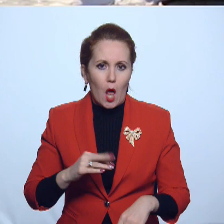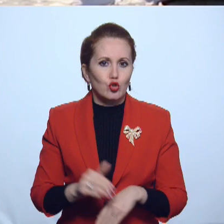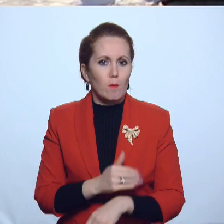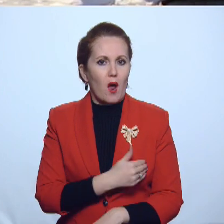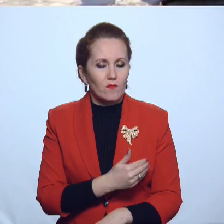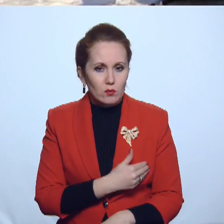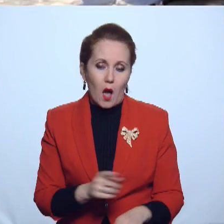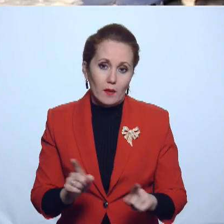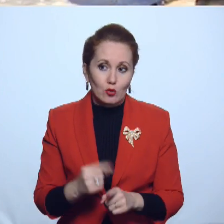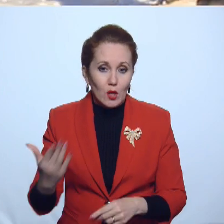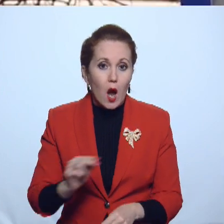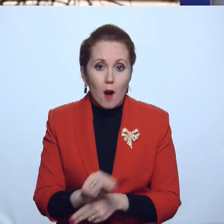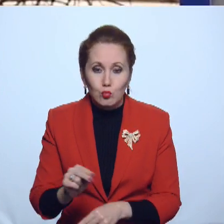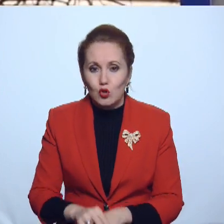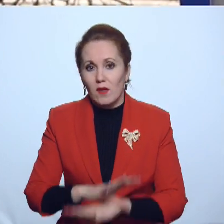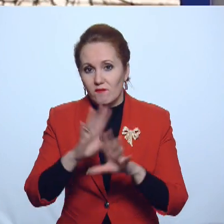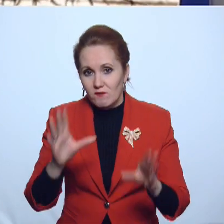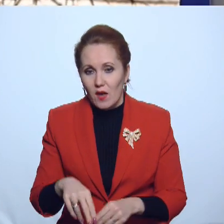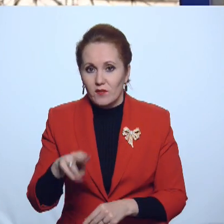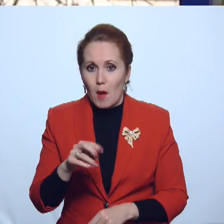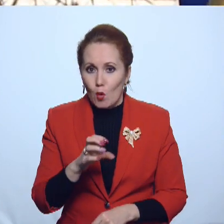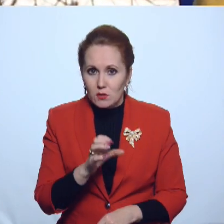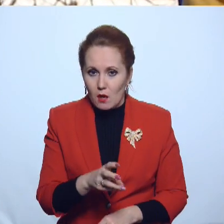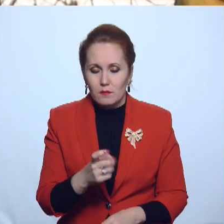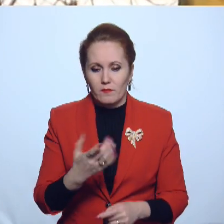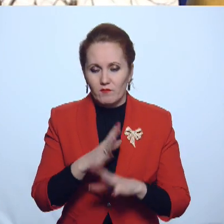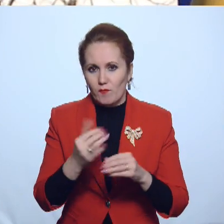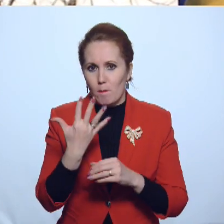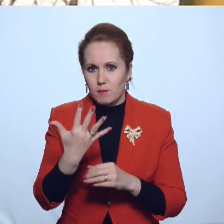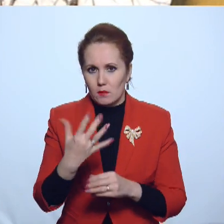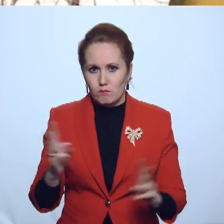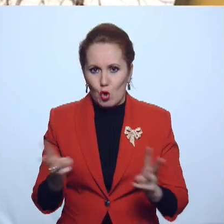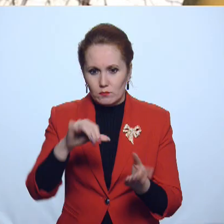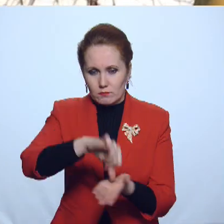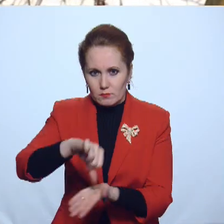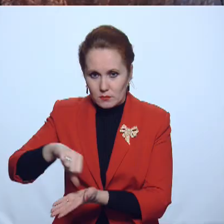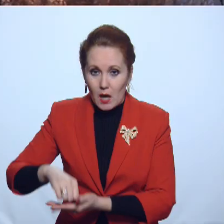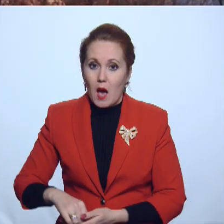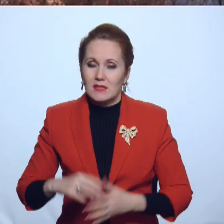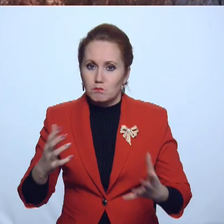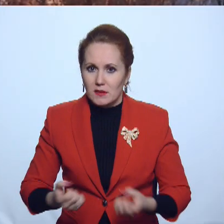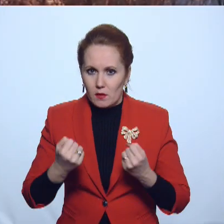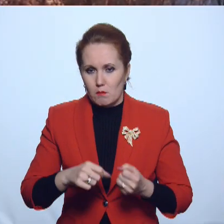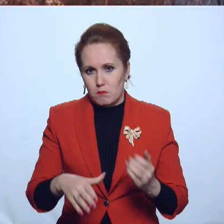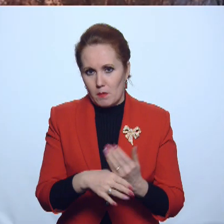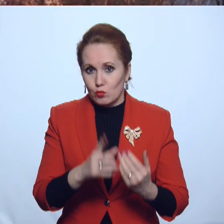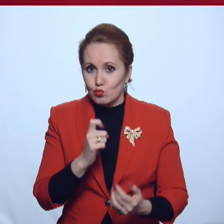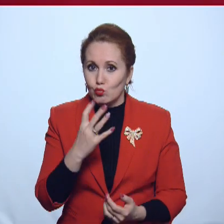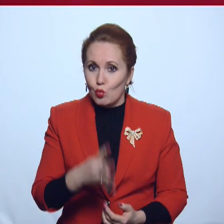а также на их обучение. Всего в Дебёсском районе сейчас 5 пожарных постов. Спасателям помогают 140 добровольцев.